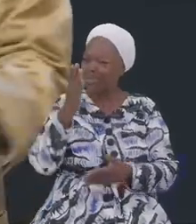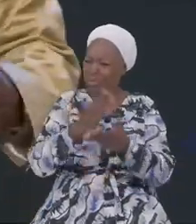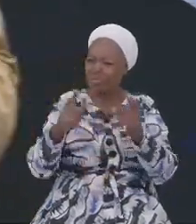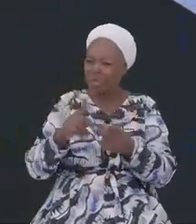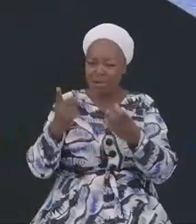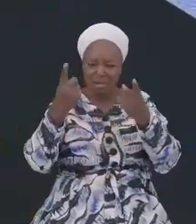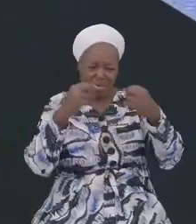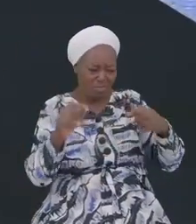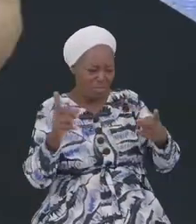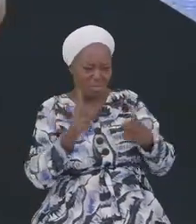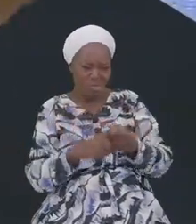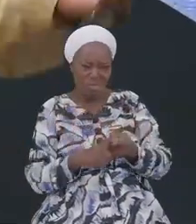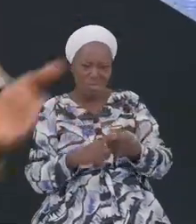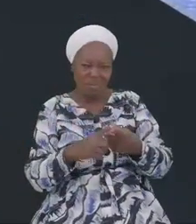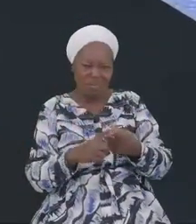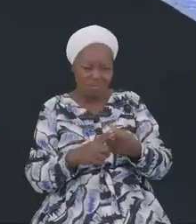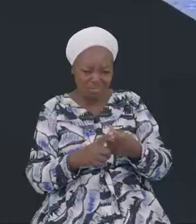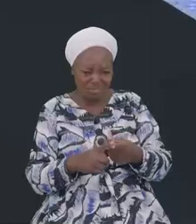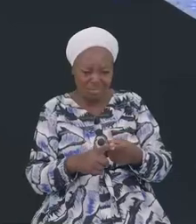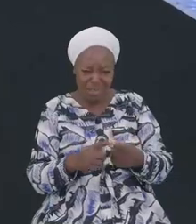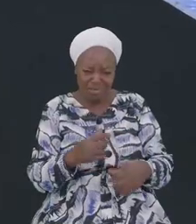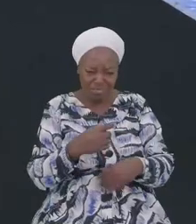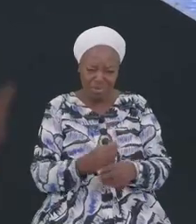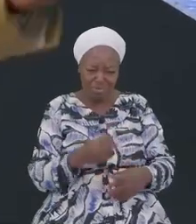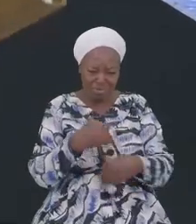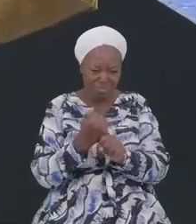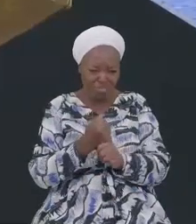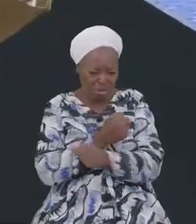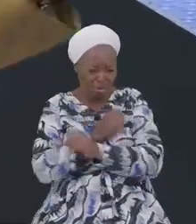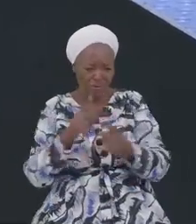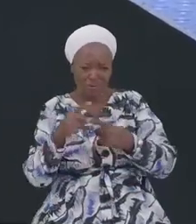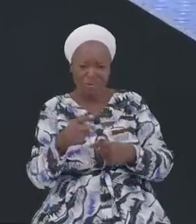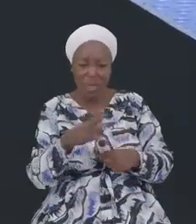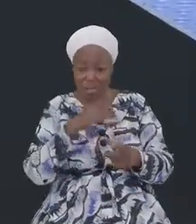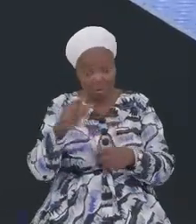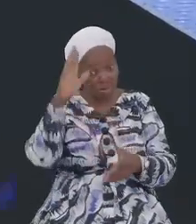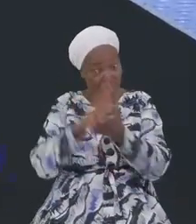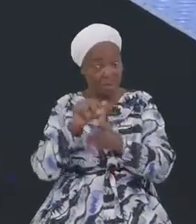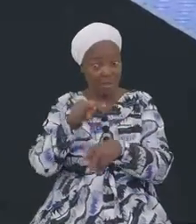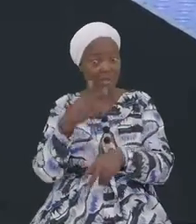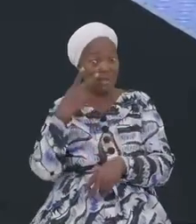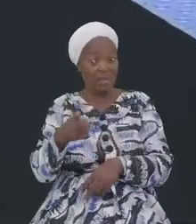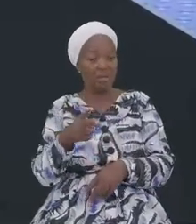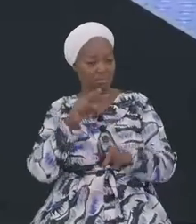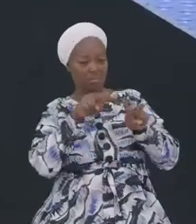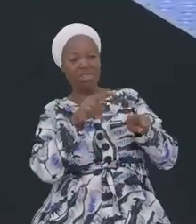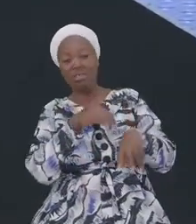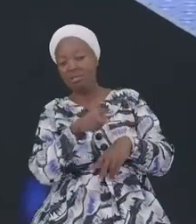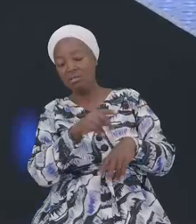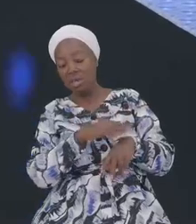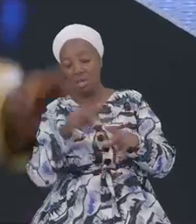individu qui vient te faire des avances en tant que femme. Et ton mari est assis, tu regardes. Et ton mari te regarde, tu le